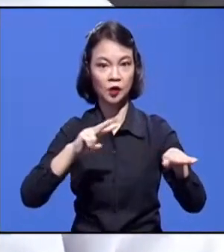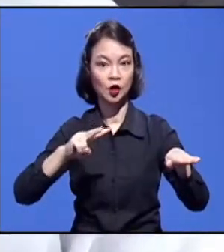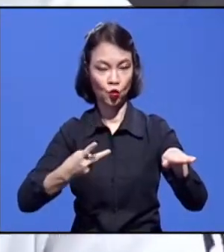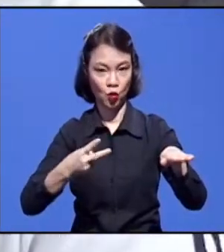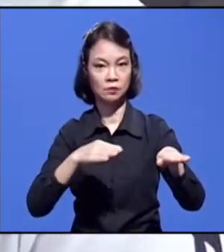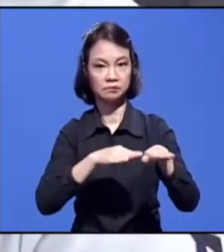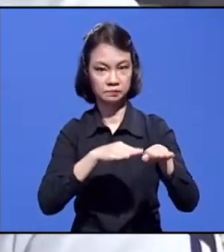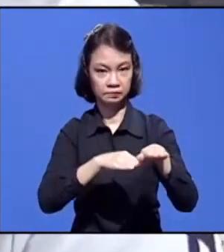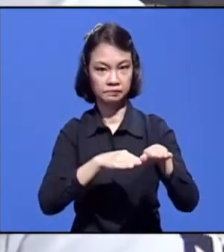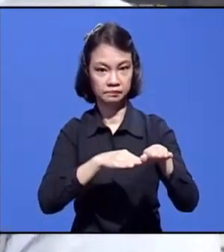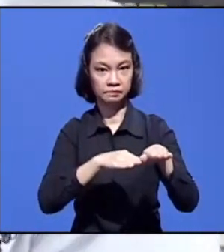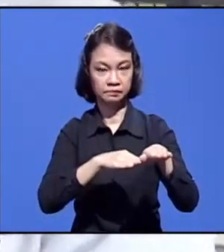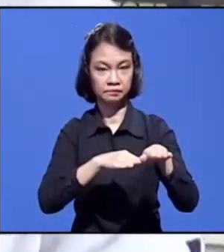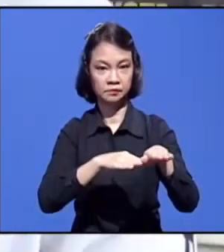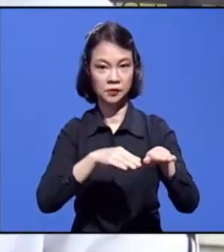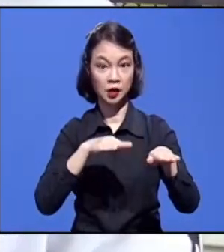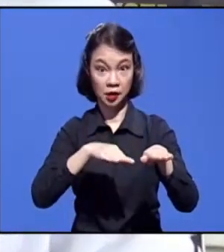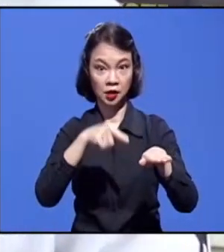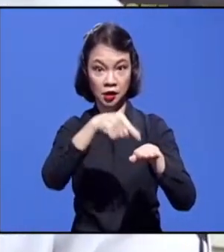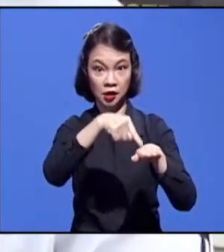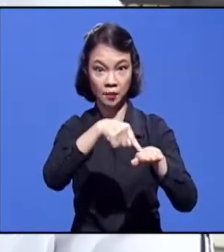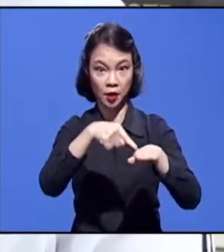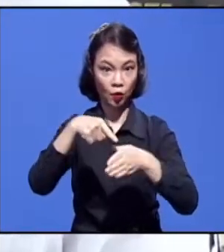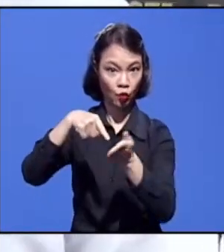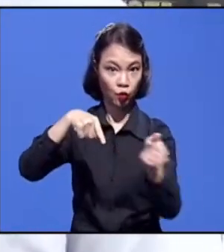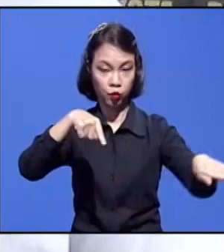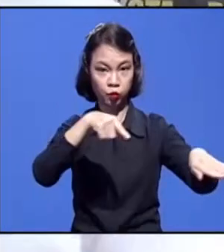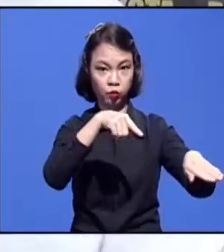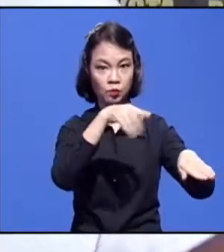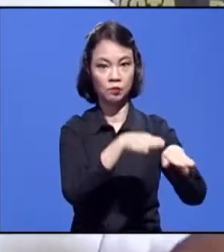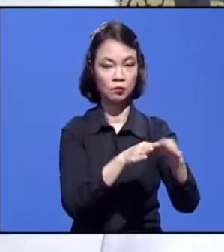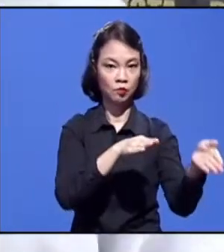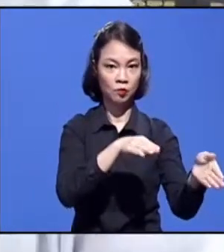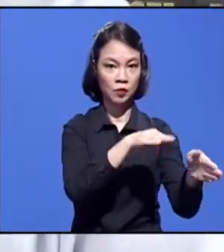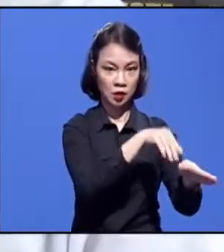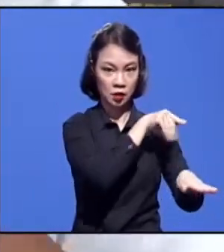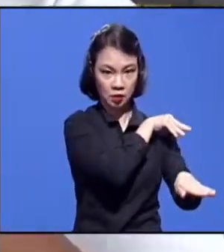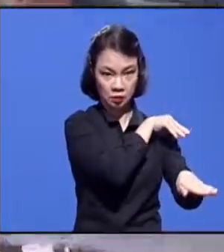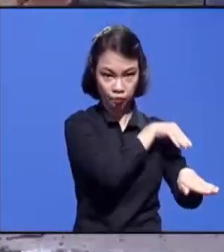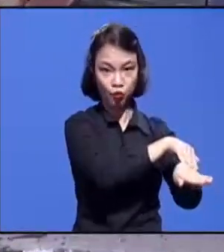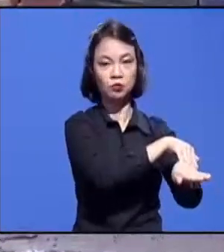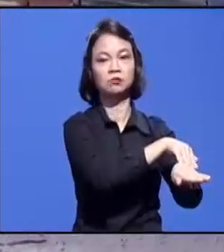Selanjutnya kendaraan ini yang ditabrak itu oleng ke arah kiri, kemudian ditabrak dari arah